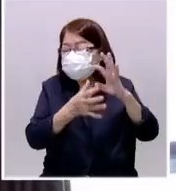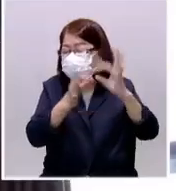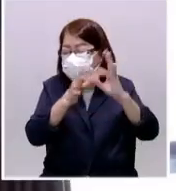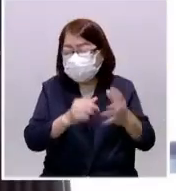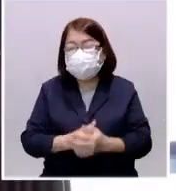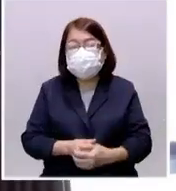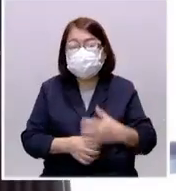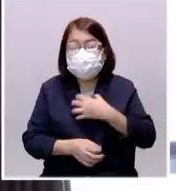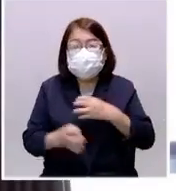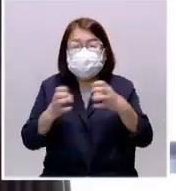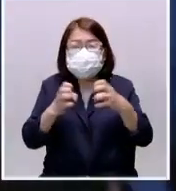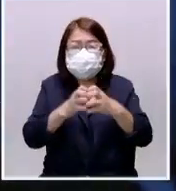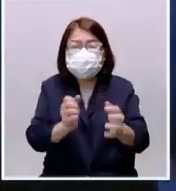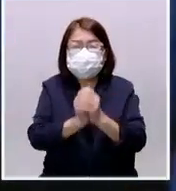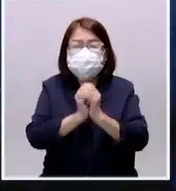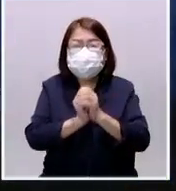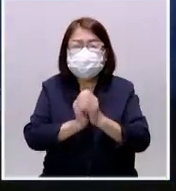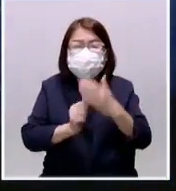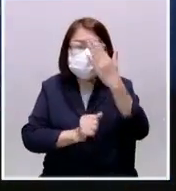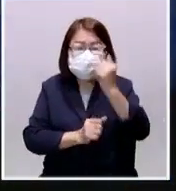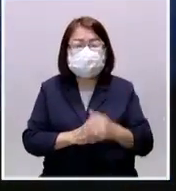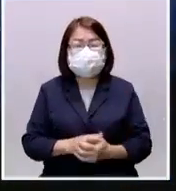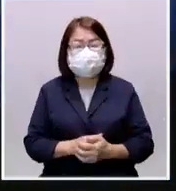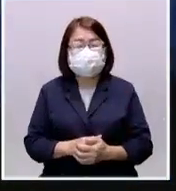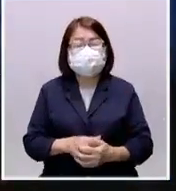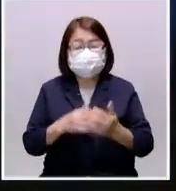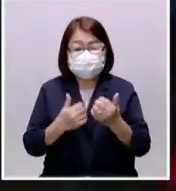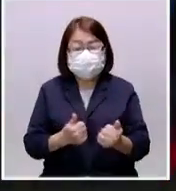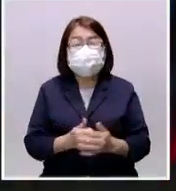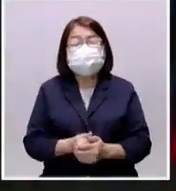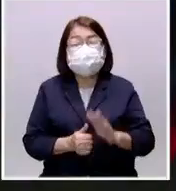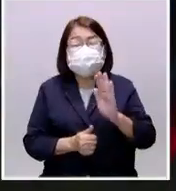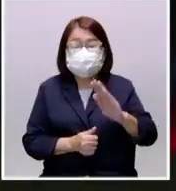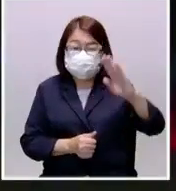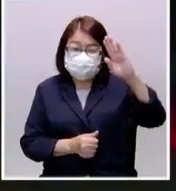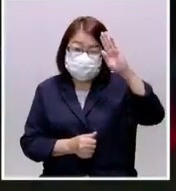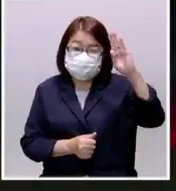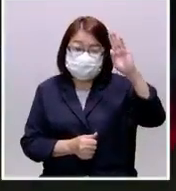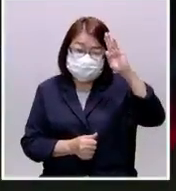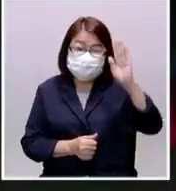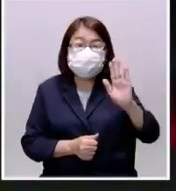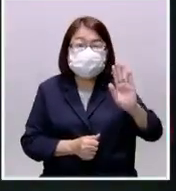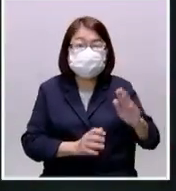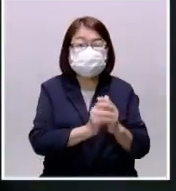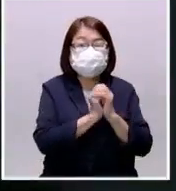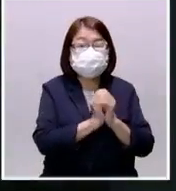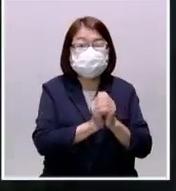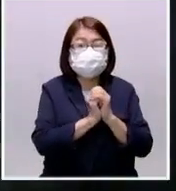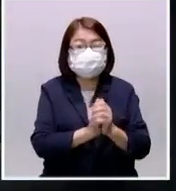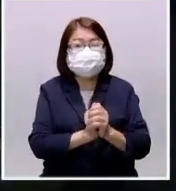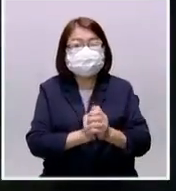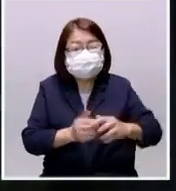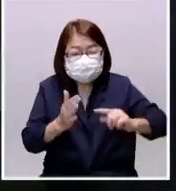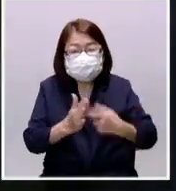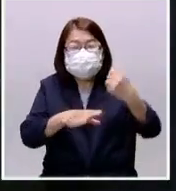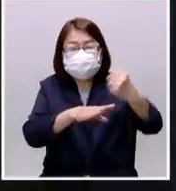แซงกิจการภายในของจีนซึ่งทางกองบัญชาการยุทธบริเวณตะวันออกแห่งกองทัพปลดแอกประชาชนจีนเริ่มมีการซ้อมรบพร้อม